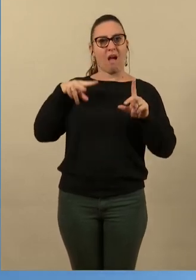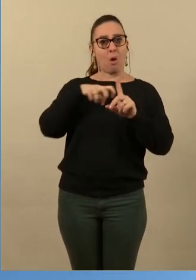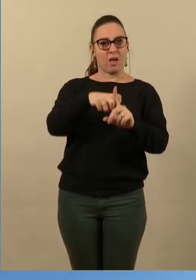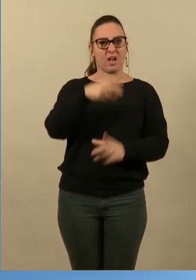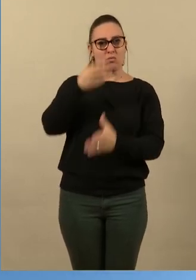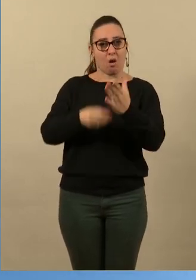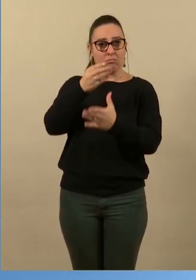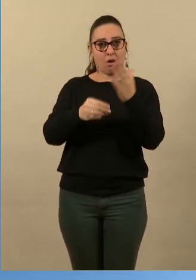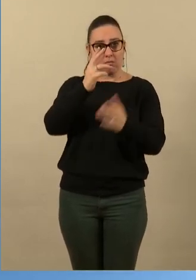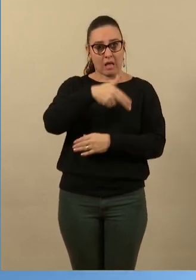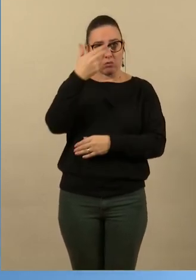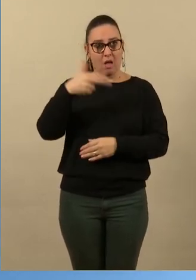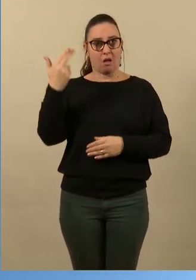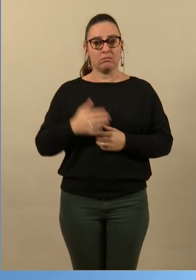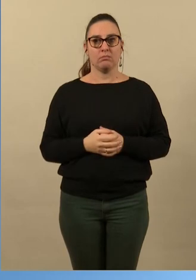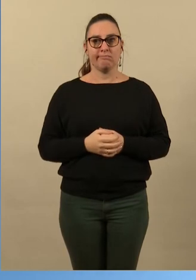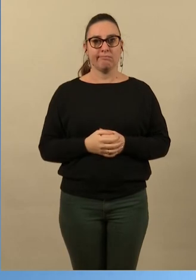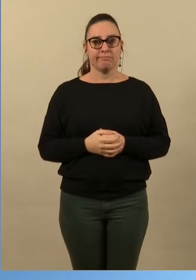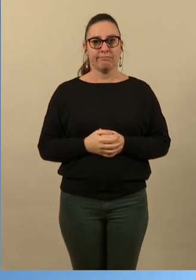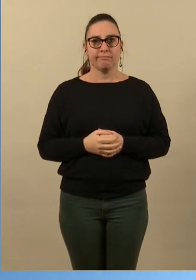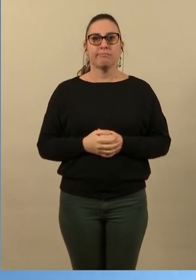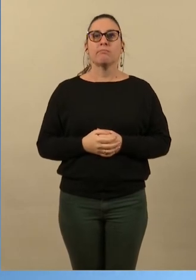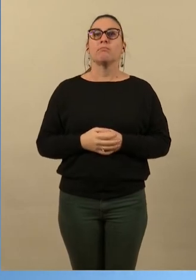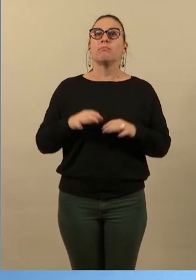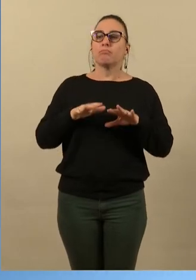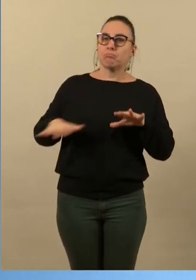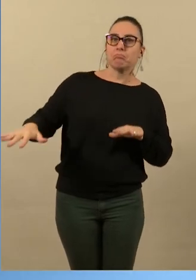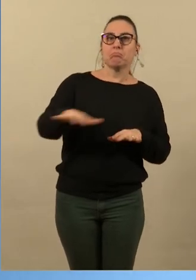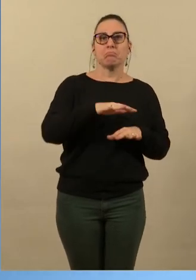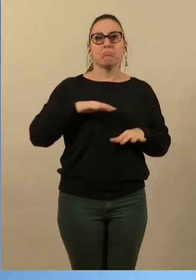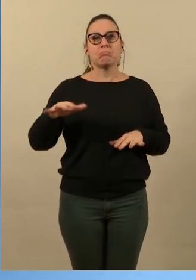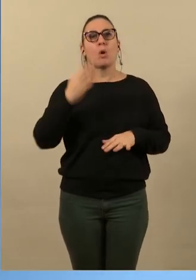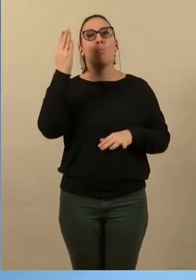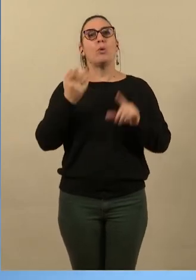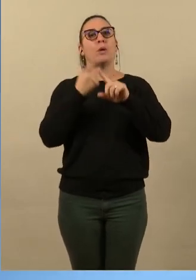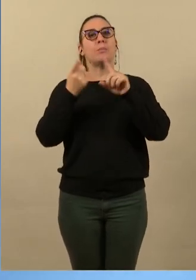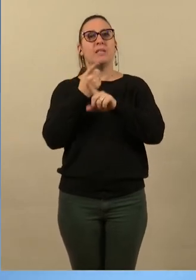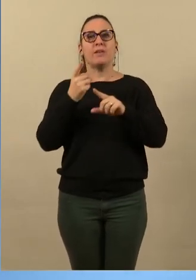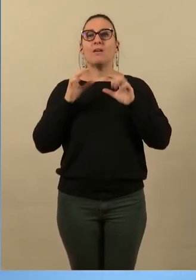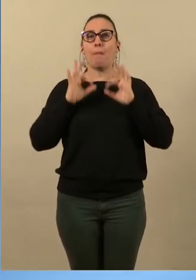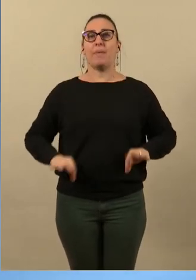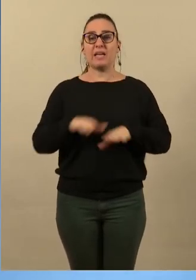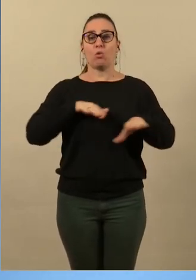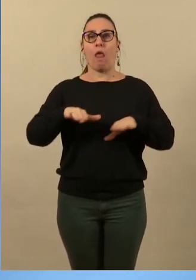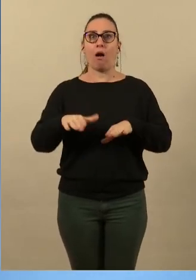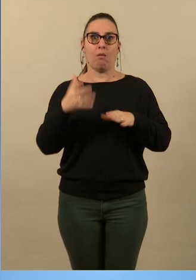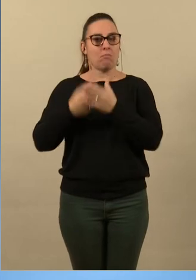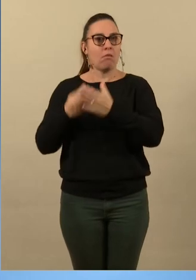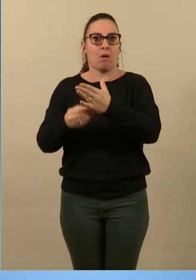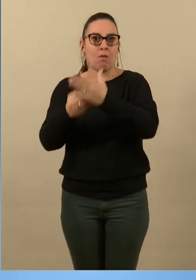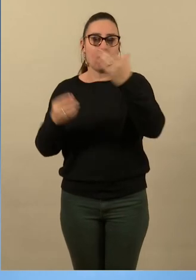au niveau national la question d'accès au péréscolairire des enfants à besoins spécifiques également l'état étant concentré